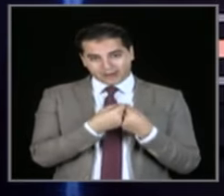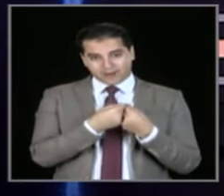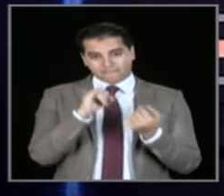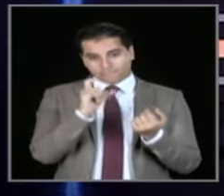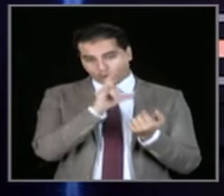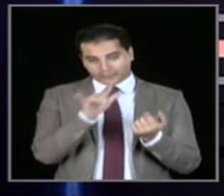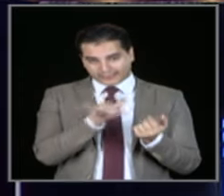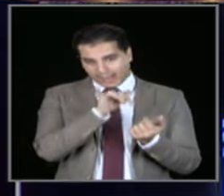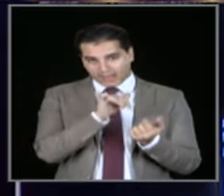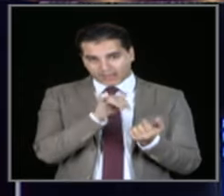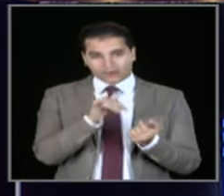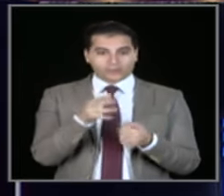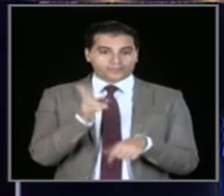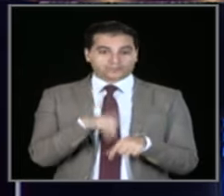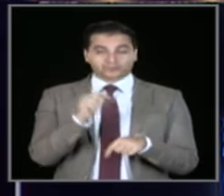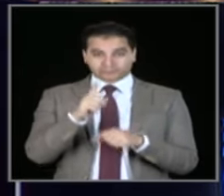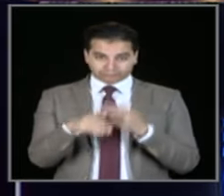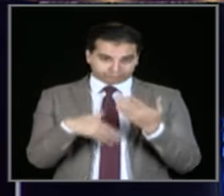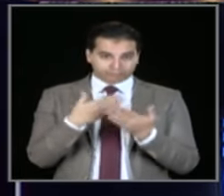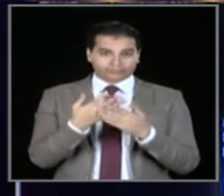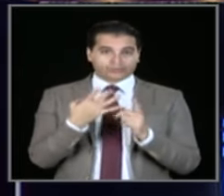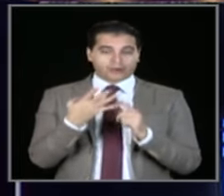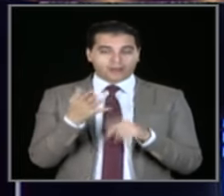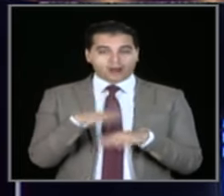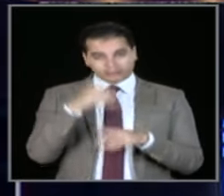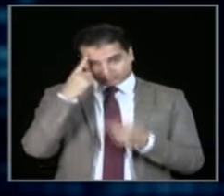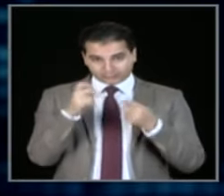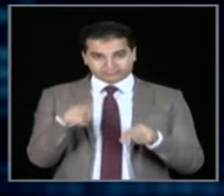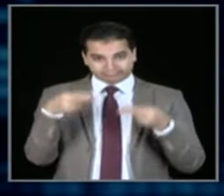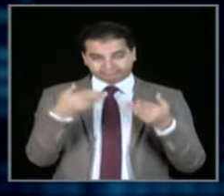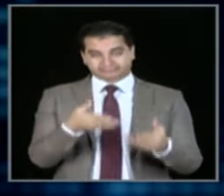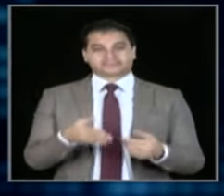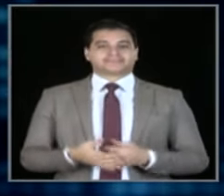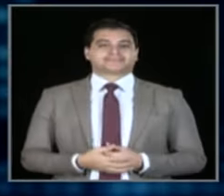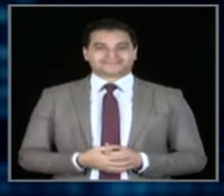منى الجحر. ودلوقتي مع الفقرة الرابعة، فقرة تحت الضغط.